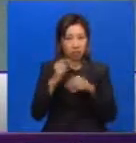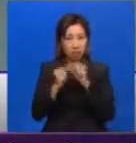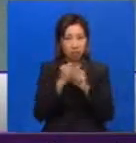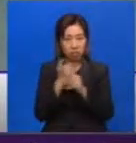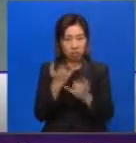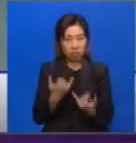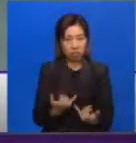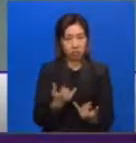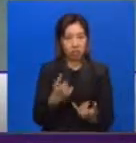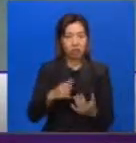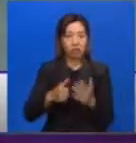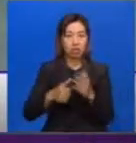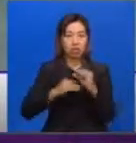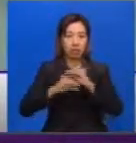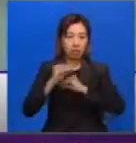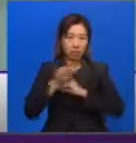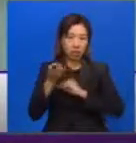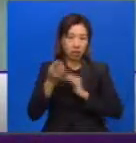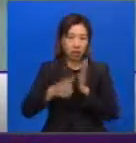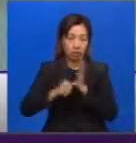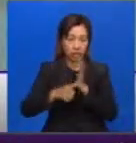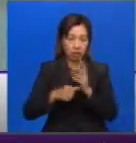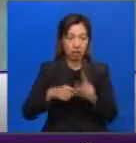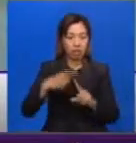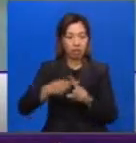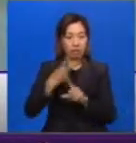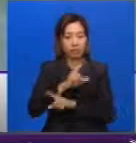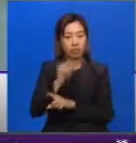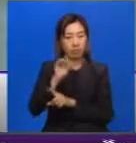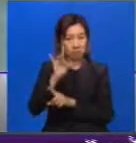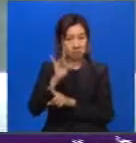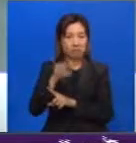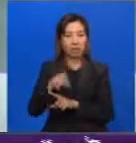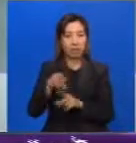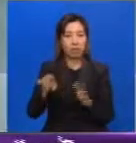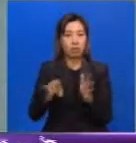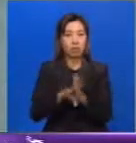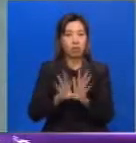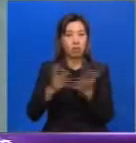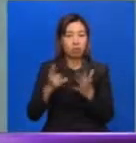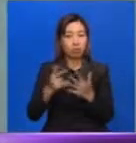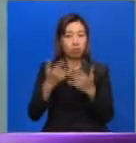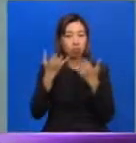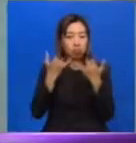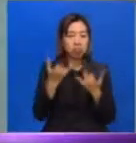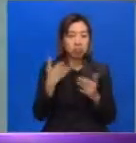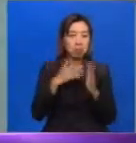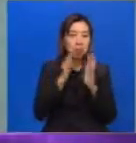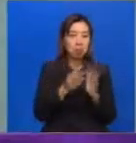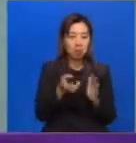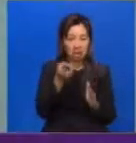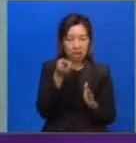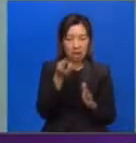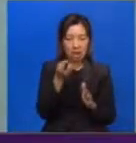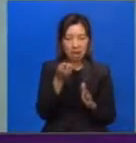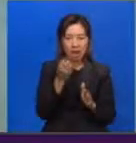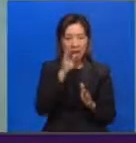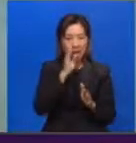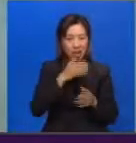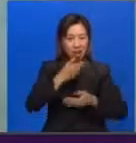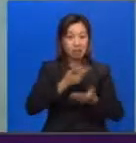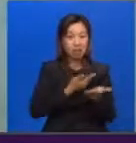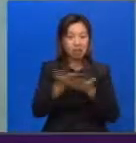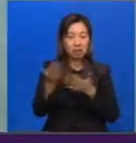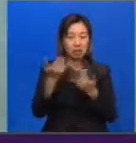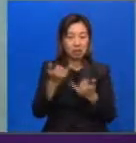จะสิ้นสุดโครงการในวันที่ 28กุมภาพันธ์นี้ก็พบว่าพ่อค้าข้าวต่างรวมตัวกดราคารับซื้อข้าวเปลือกเหลือตันละ